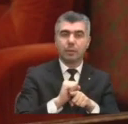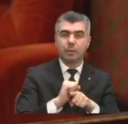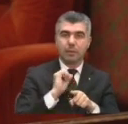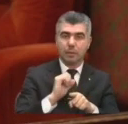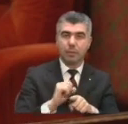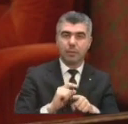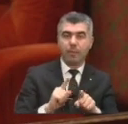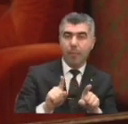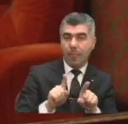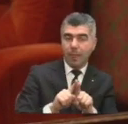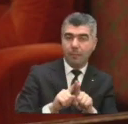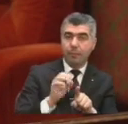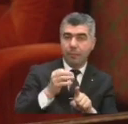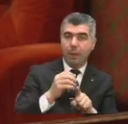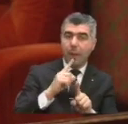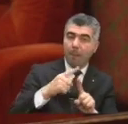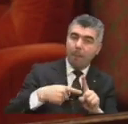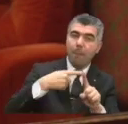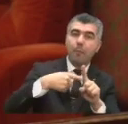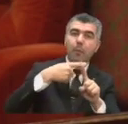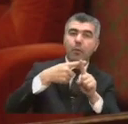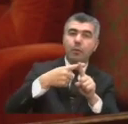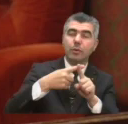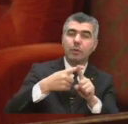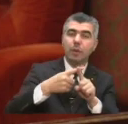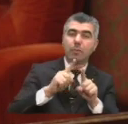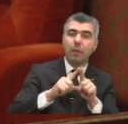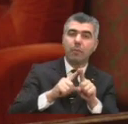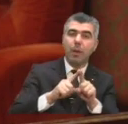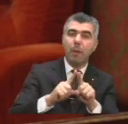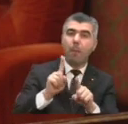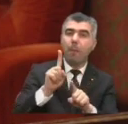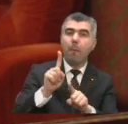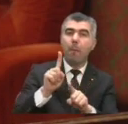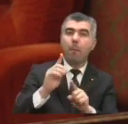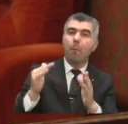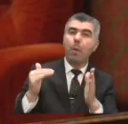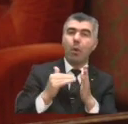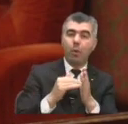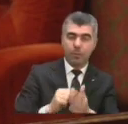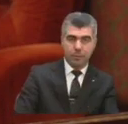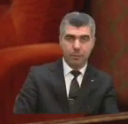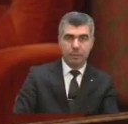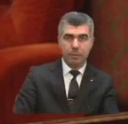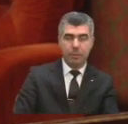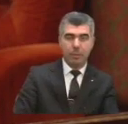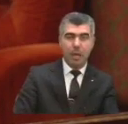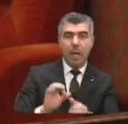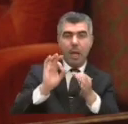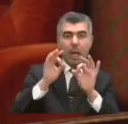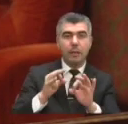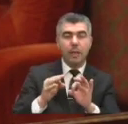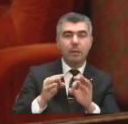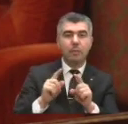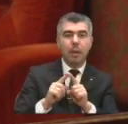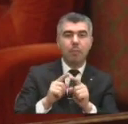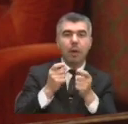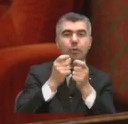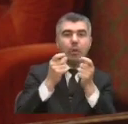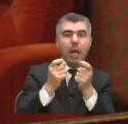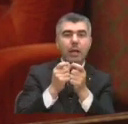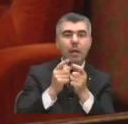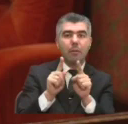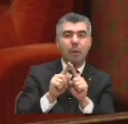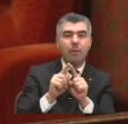المستوى اللي يقدر يكون هو اعلى وكيقدر يوصل حتى ل 10,000 درهم. ثالثا واحد العدد ديال المقاولات اللي بغات تخرج من القطاع غير